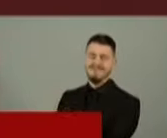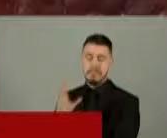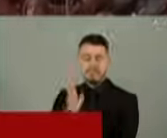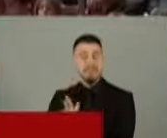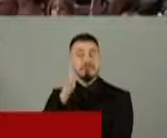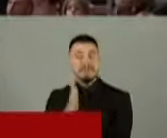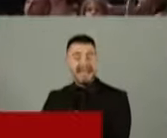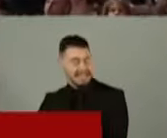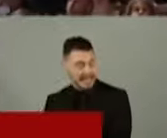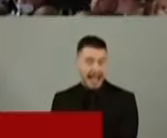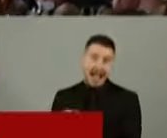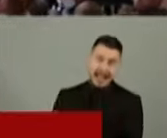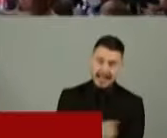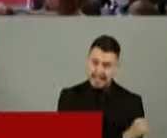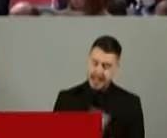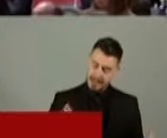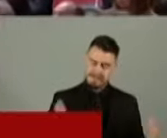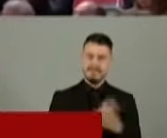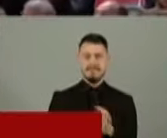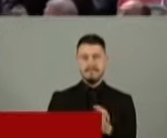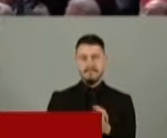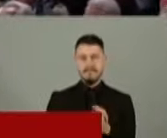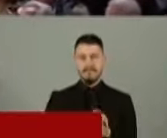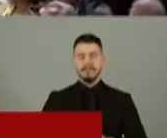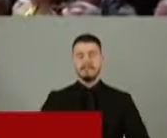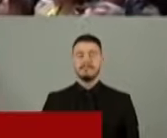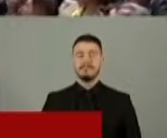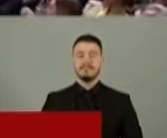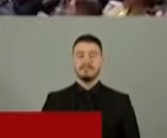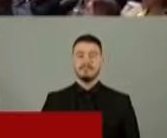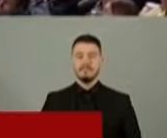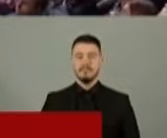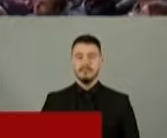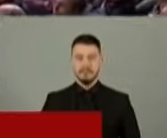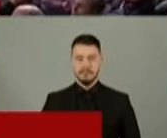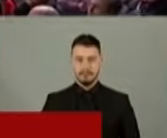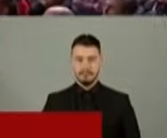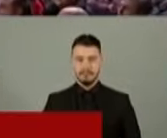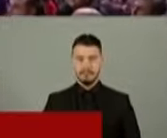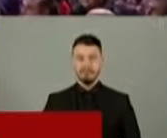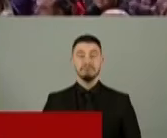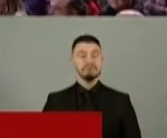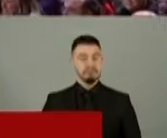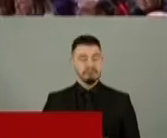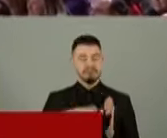φιλόδοξος και ενώ χτες είχε αφήσει να φανεί ότι θα είναι υποψήφιος, αυτό σημαίνει ότι κάποιος του μίλησε. Οπότε,